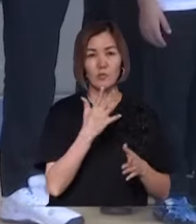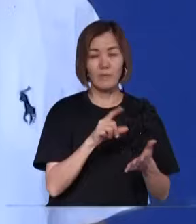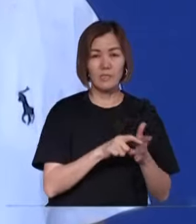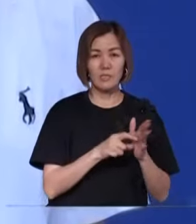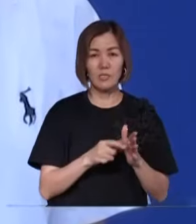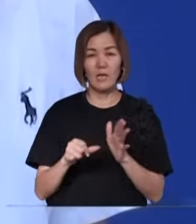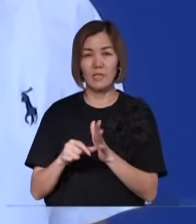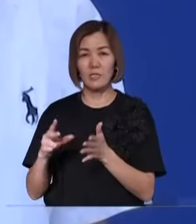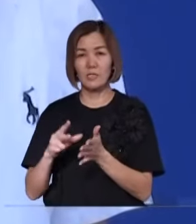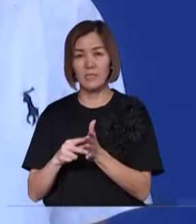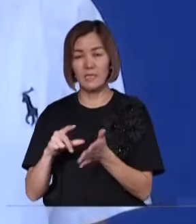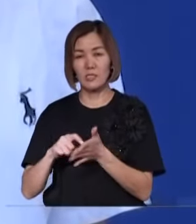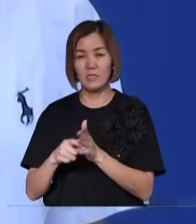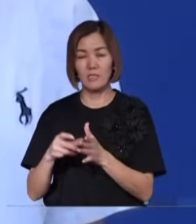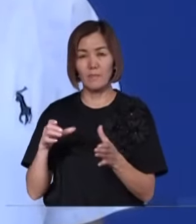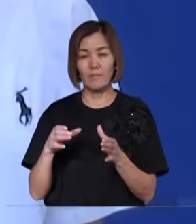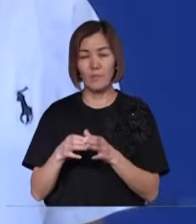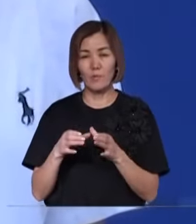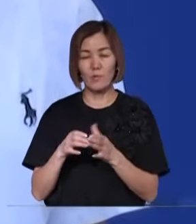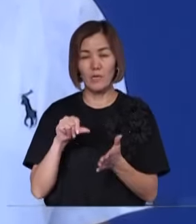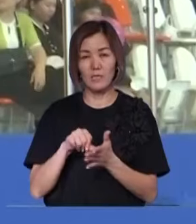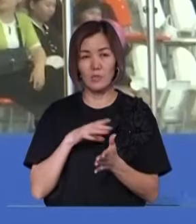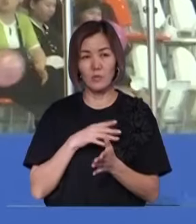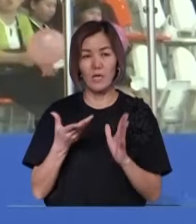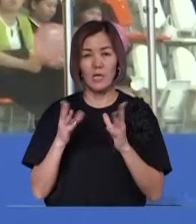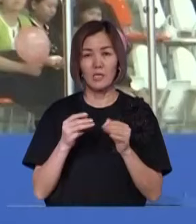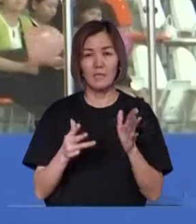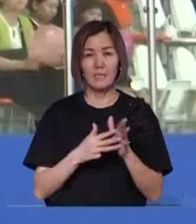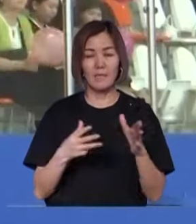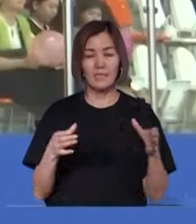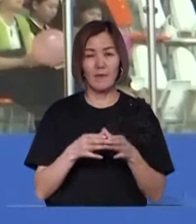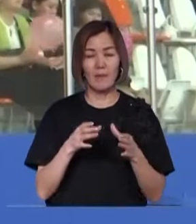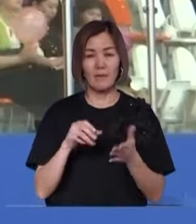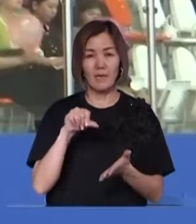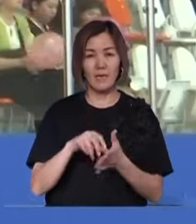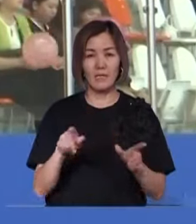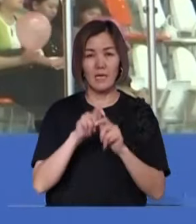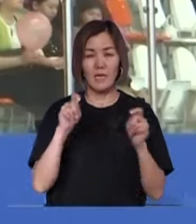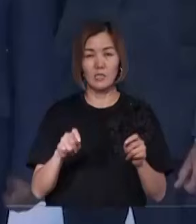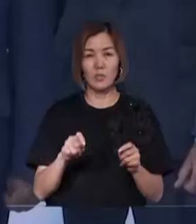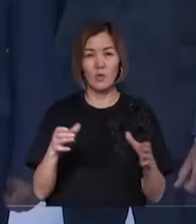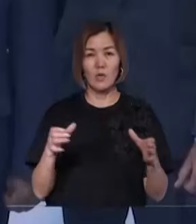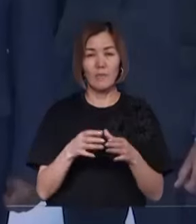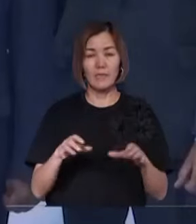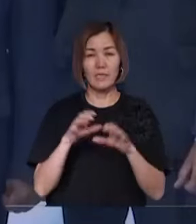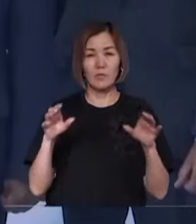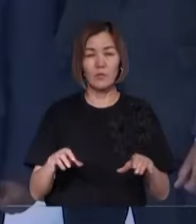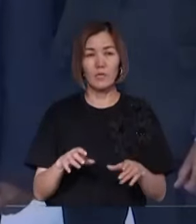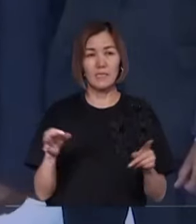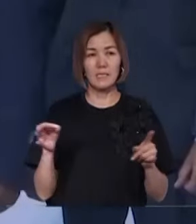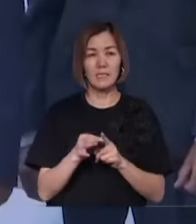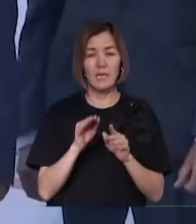6-ші, 8-ші сынып оқушылары қатысуда. Жалпы саны 8 команда. Ашылу салтанатында сөз алған партия филиалының төрағасы негізгі